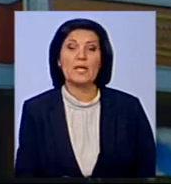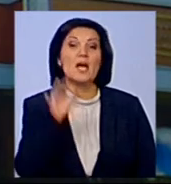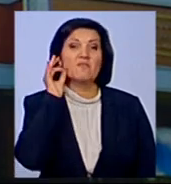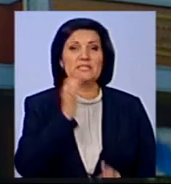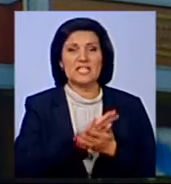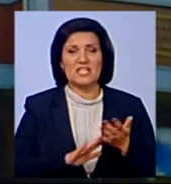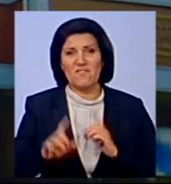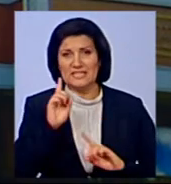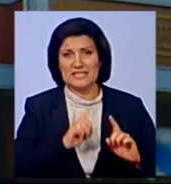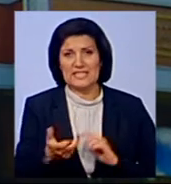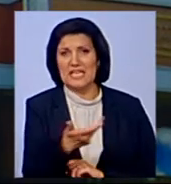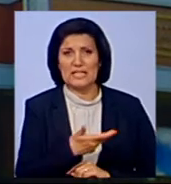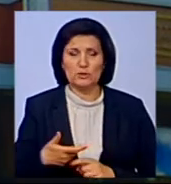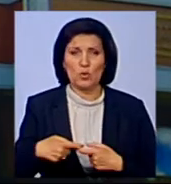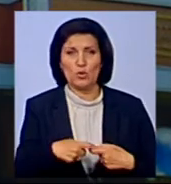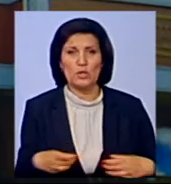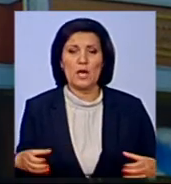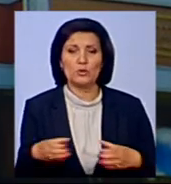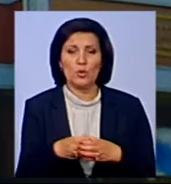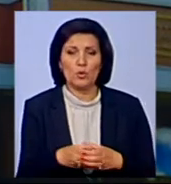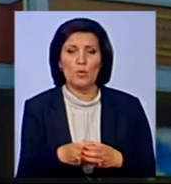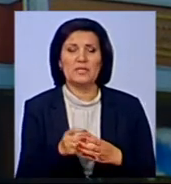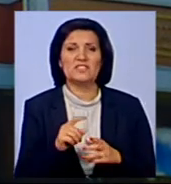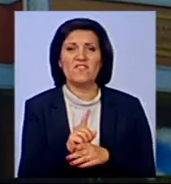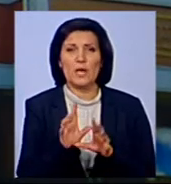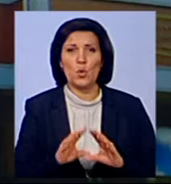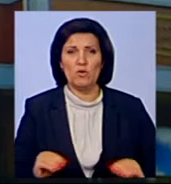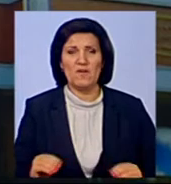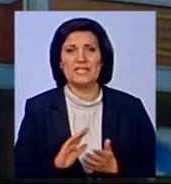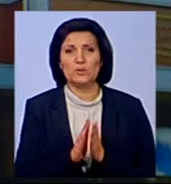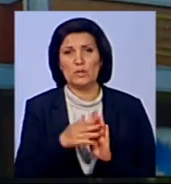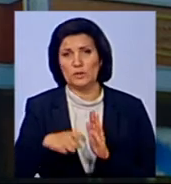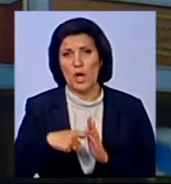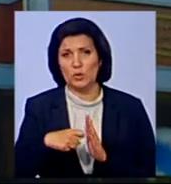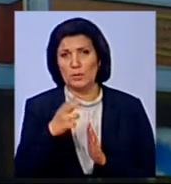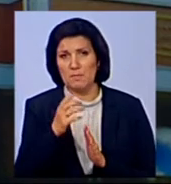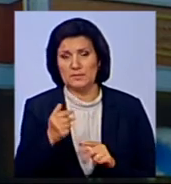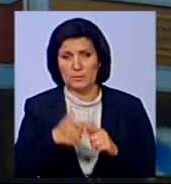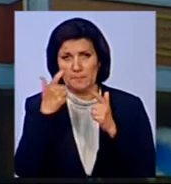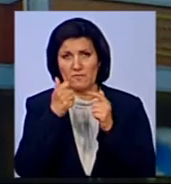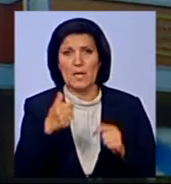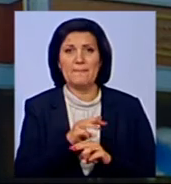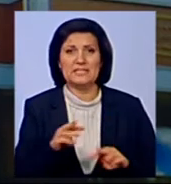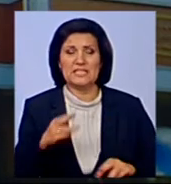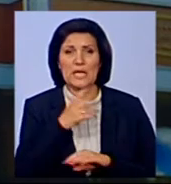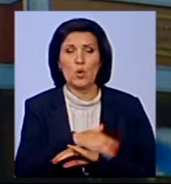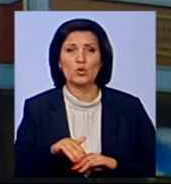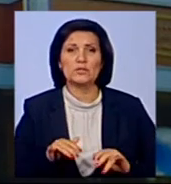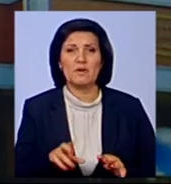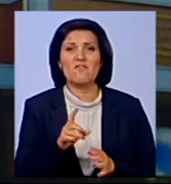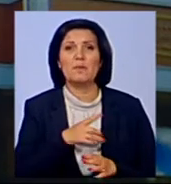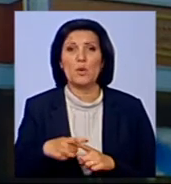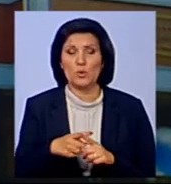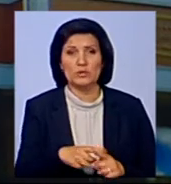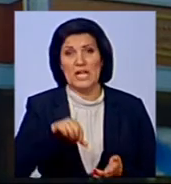У Мінську триває засідання тристоронньої контактної групи з врегулювання ситуації на Донбасі. Про це повідомляє Міністерство закордонних справ Білорусі.